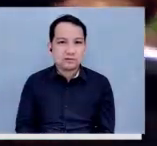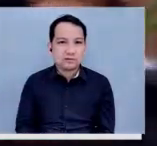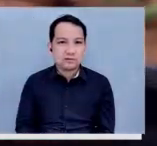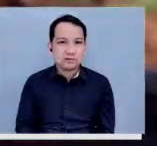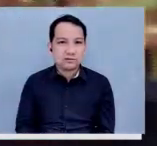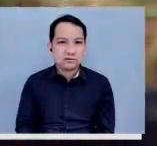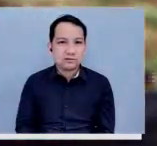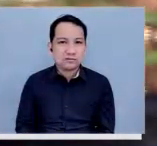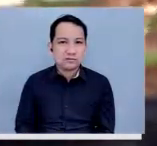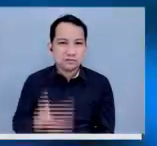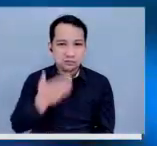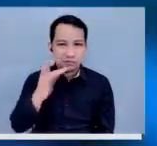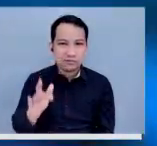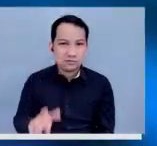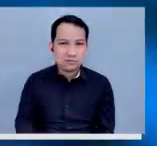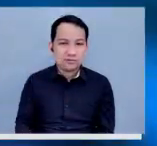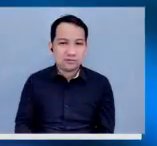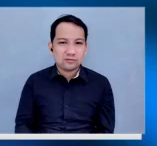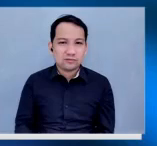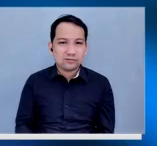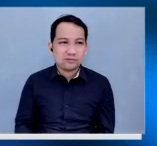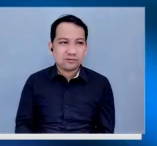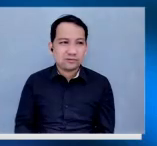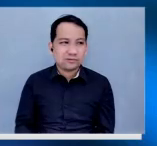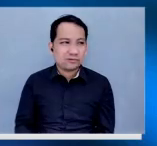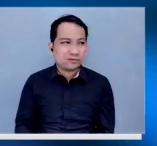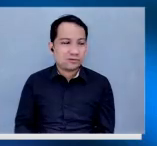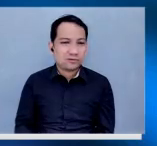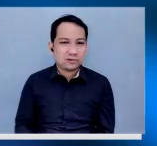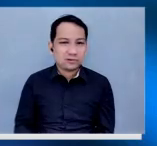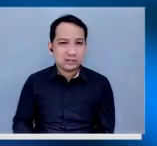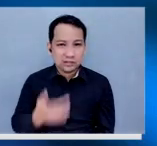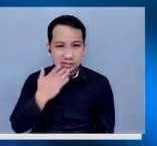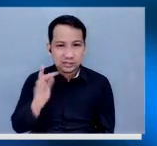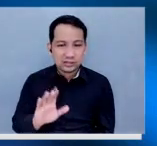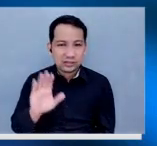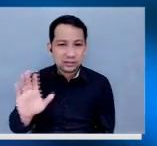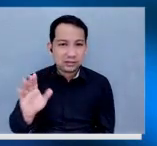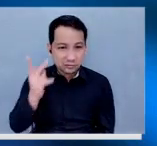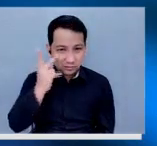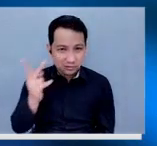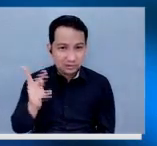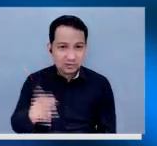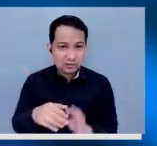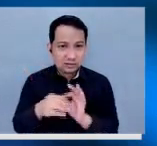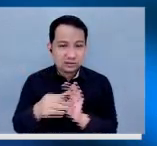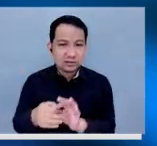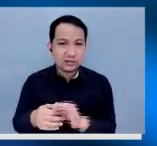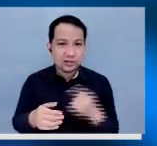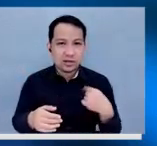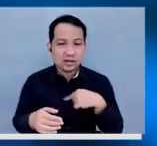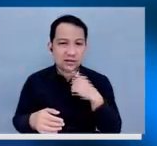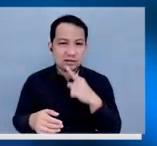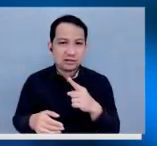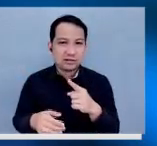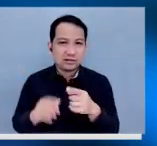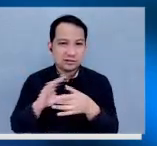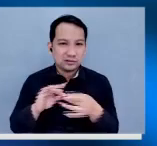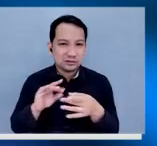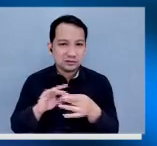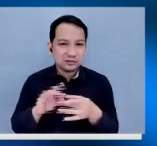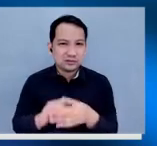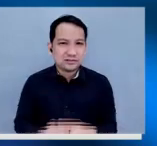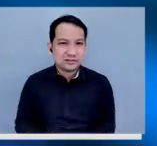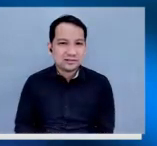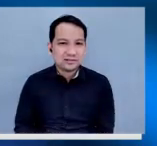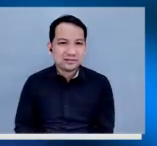sarap. Manong sushi. Tayo dito kasi masarap. Pakita natin panakitbato. Manong sushi, magkwento ka pa.